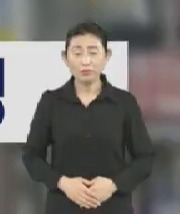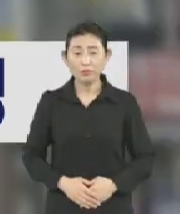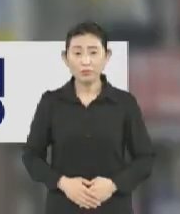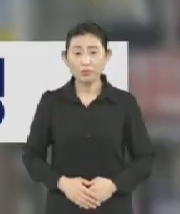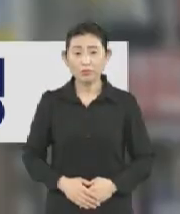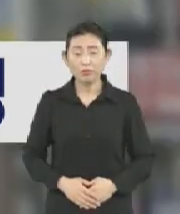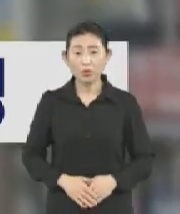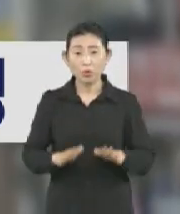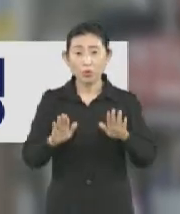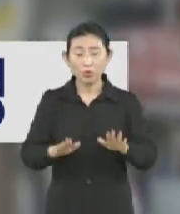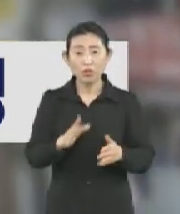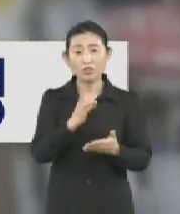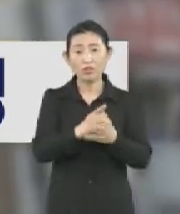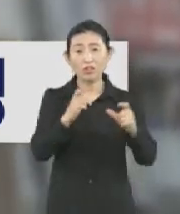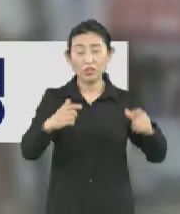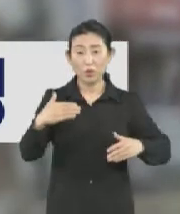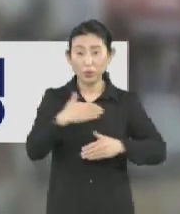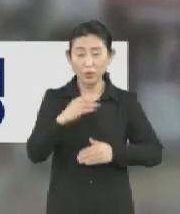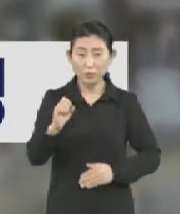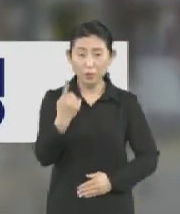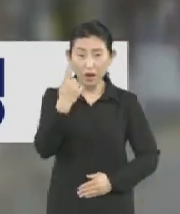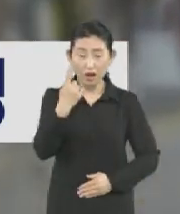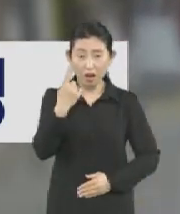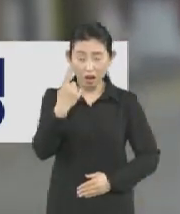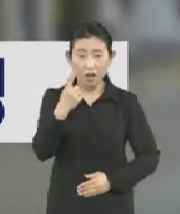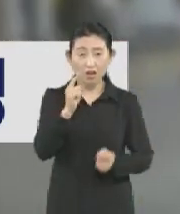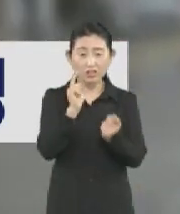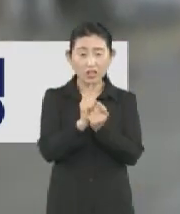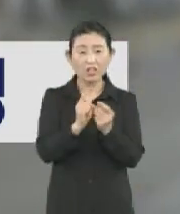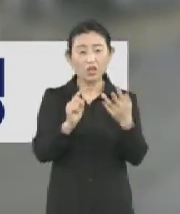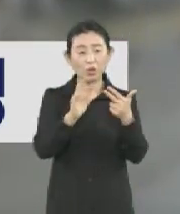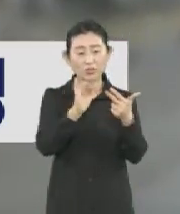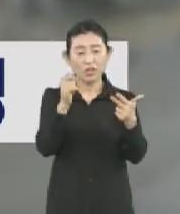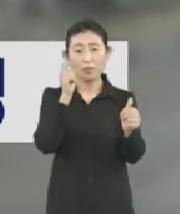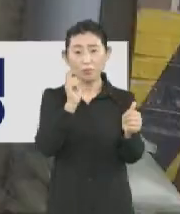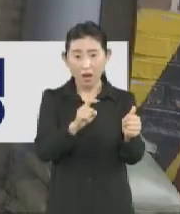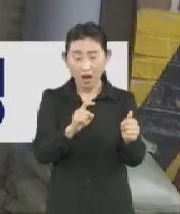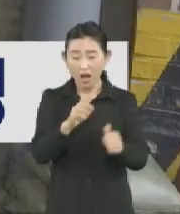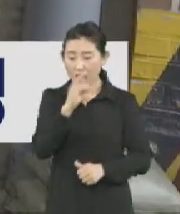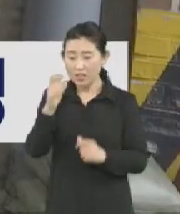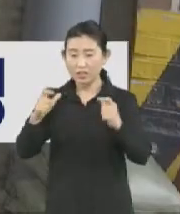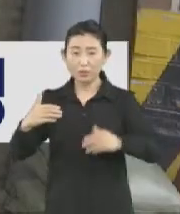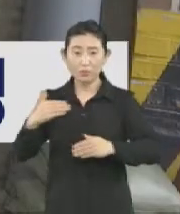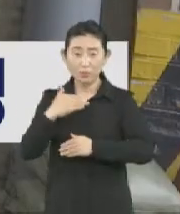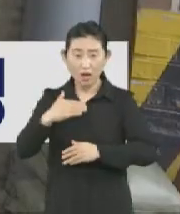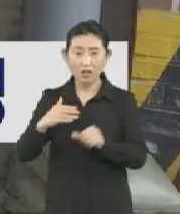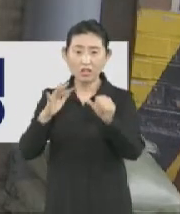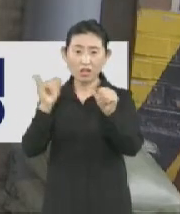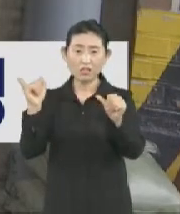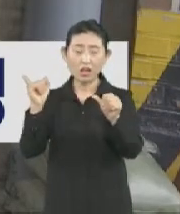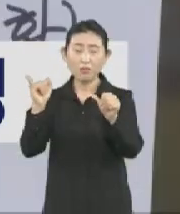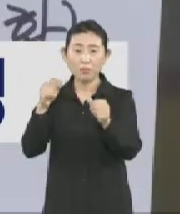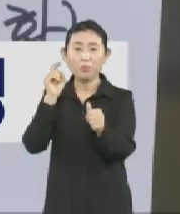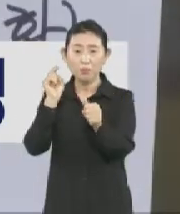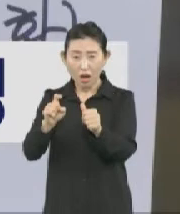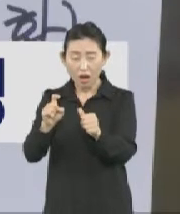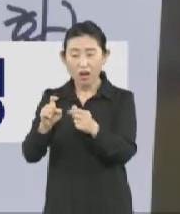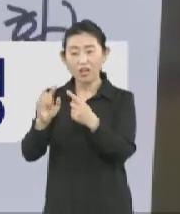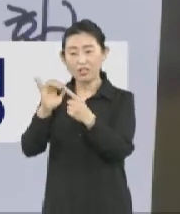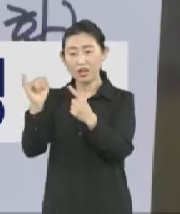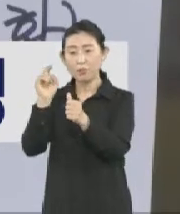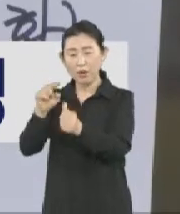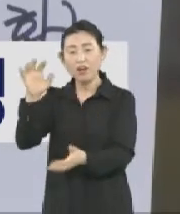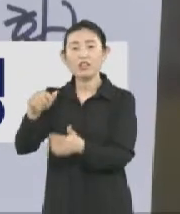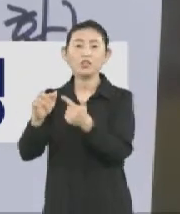방역당국은 오늘 천안에서 온천 헉 진짜 접촉한 7명 앗 안에서 온천탕 이용자 5명과 접촉자 1명 등